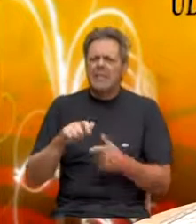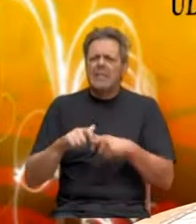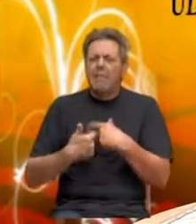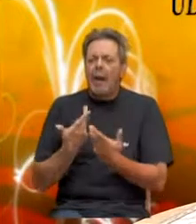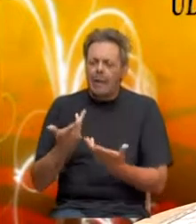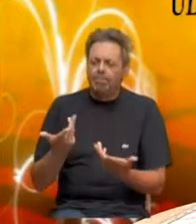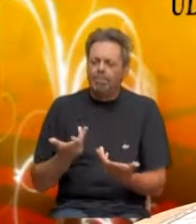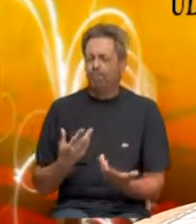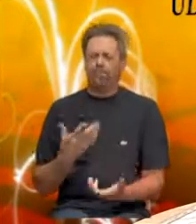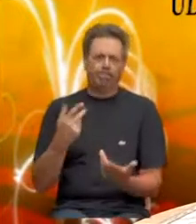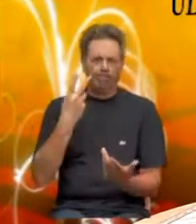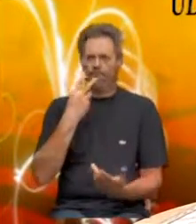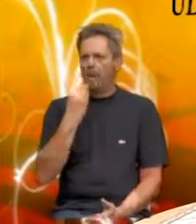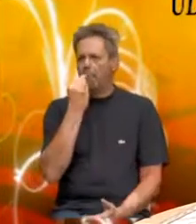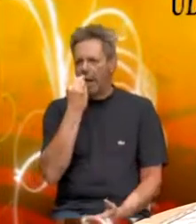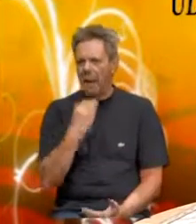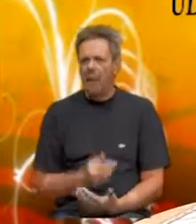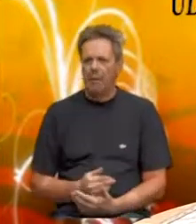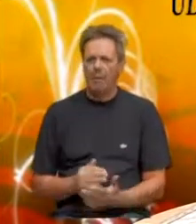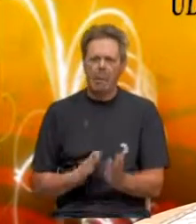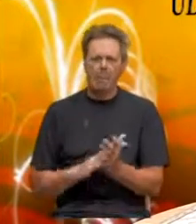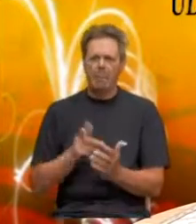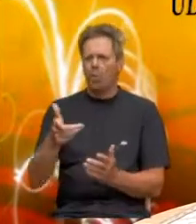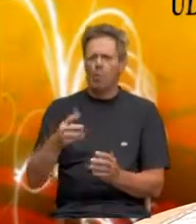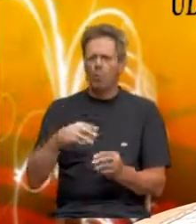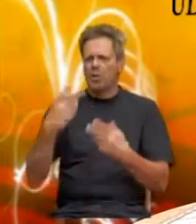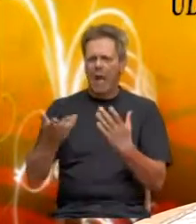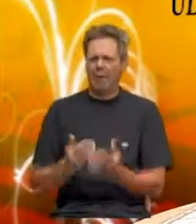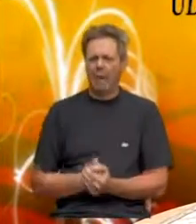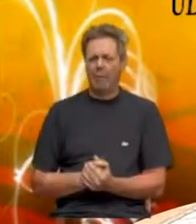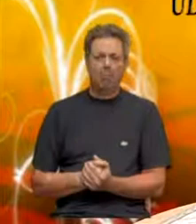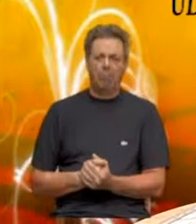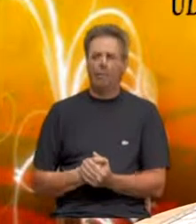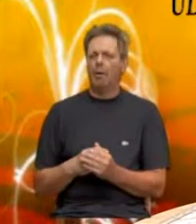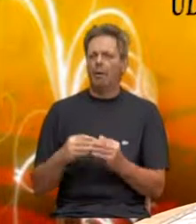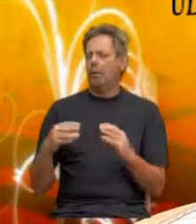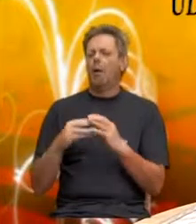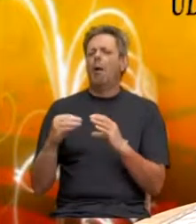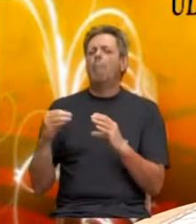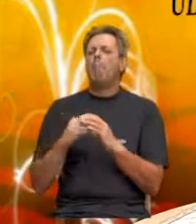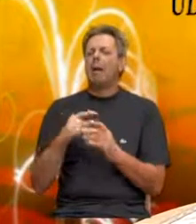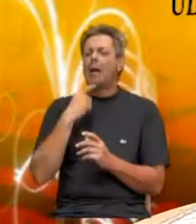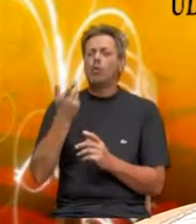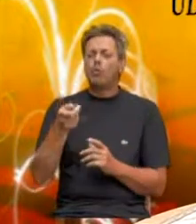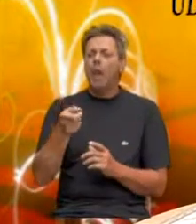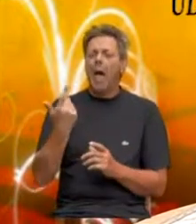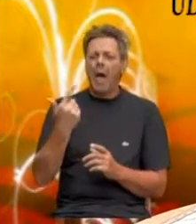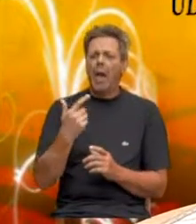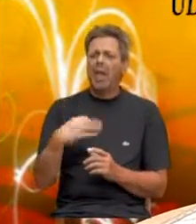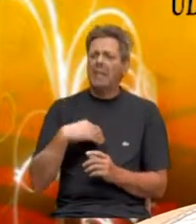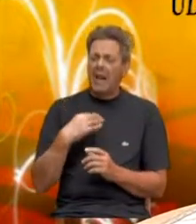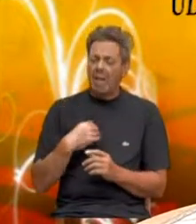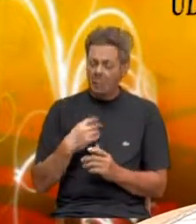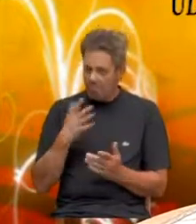ste prehrana. Evo, tu smo, vidite, poslagali. Kažu da je paprika jako zdrava za srce. Je li to možda zato što ima puno